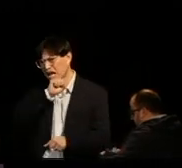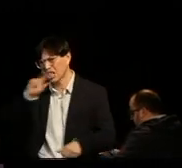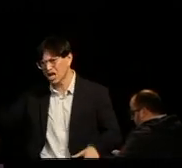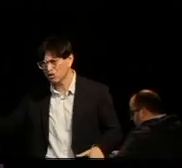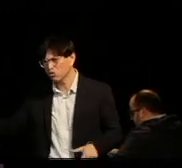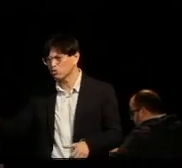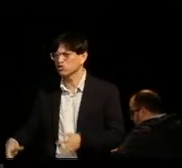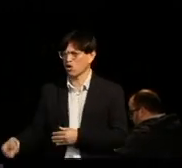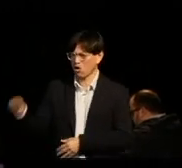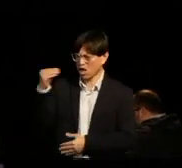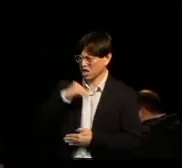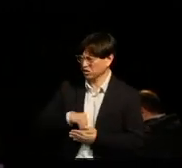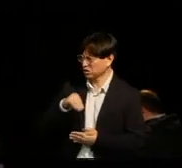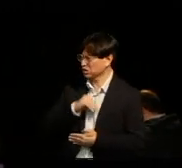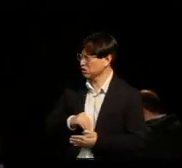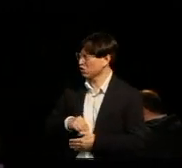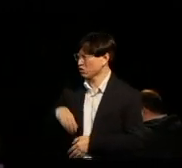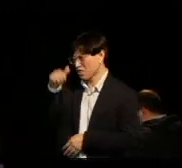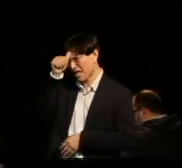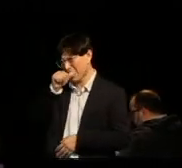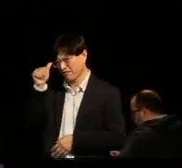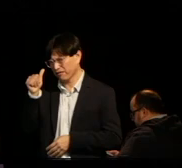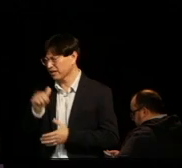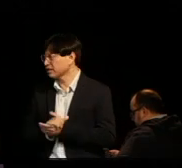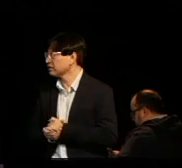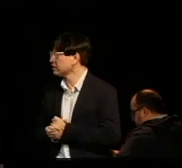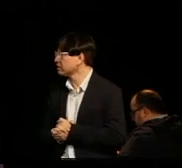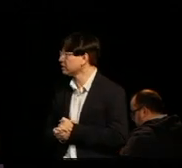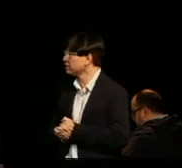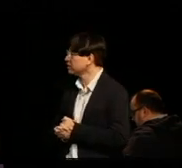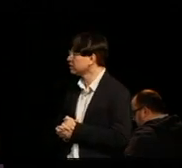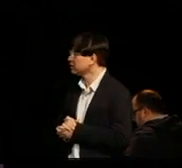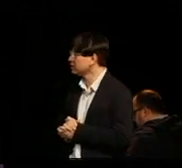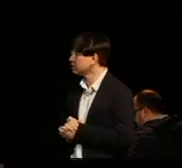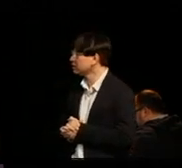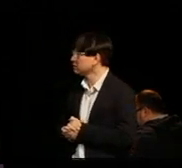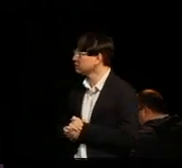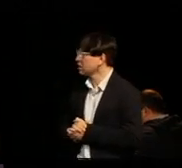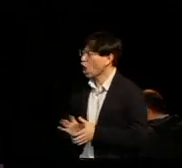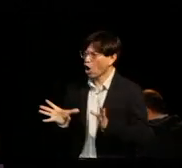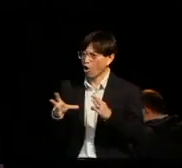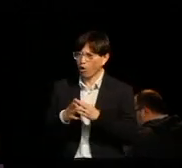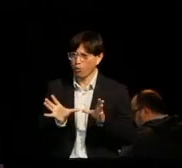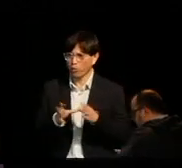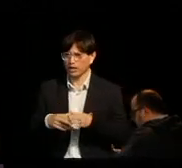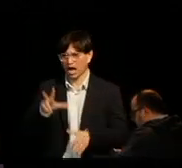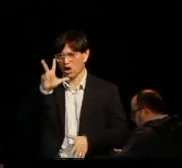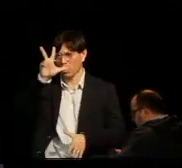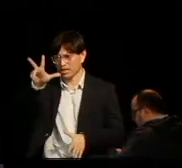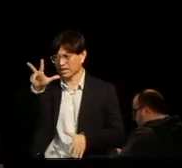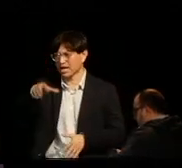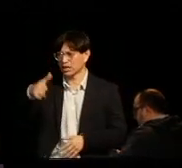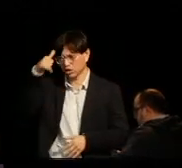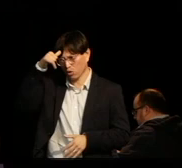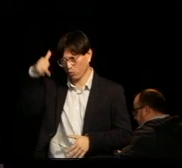di recezione della fede e poi il pregiudizio comunitario il terzo il terzo pregiudizio quindi cognitivo